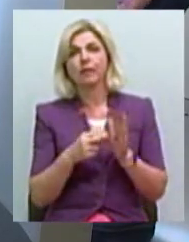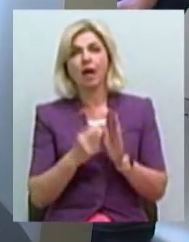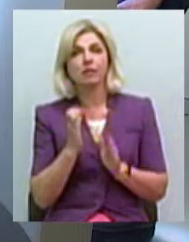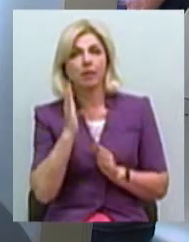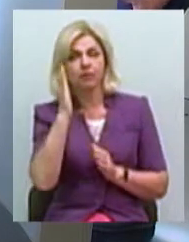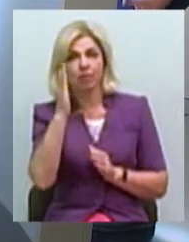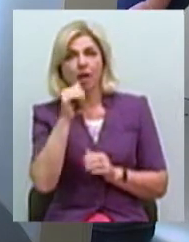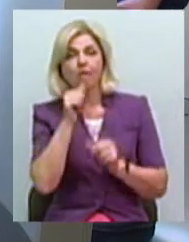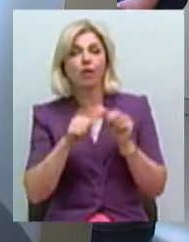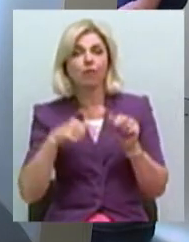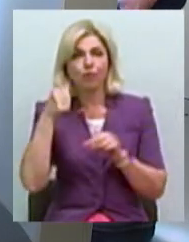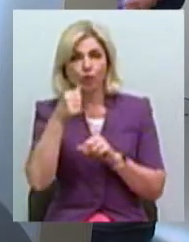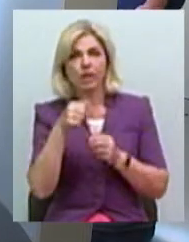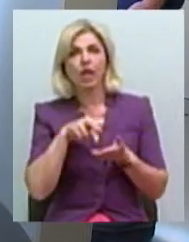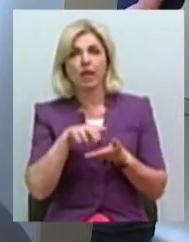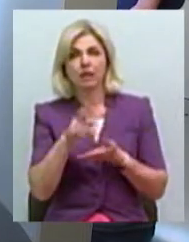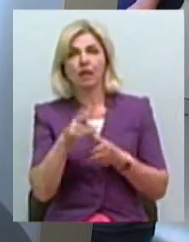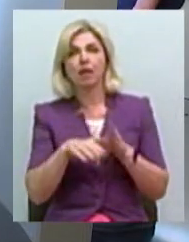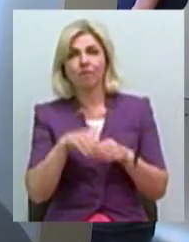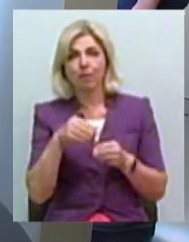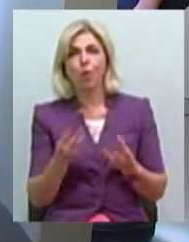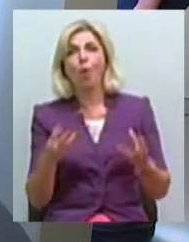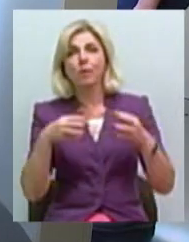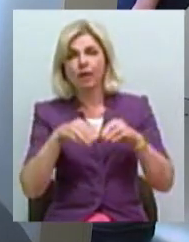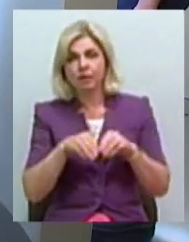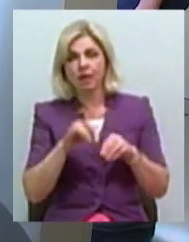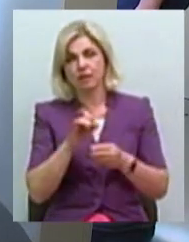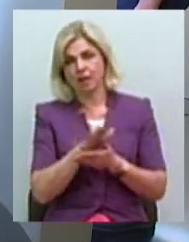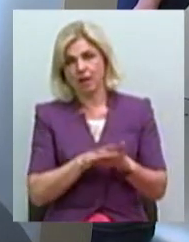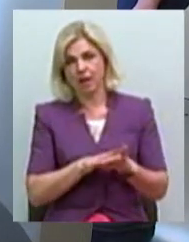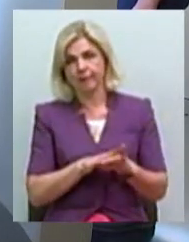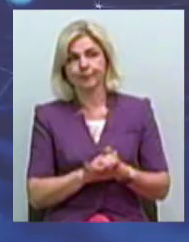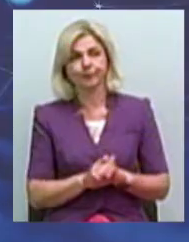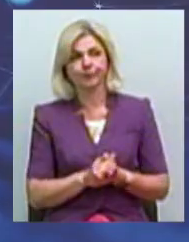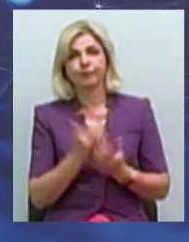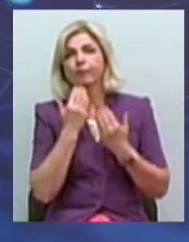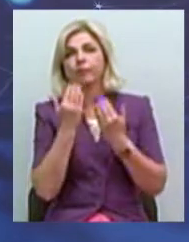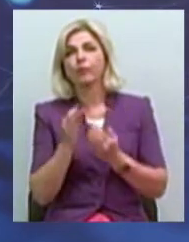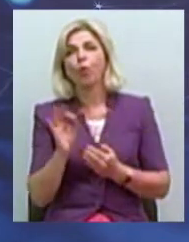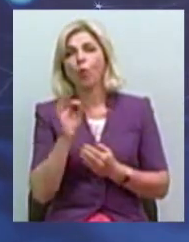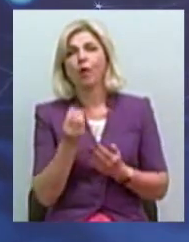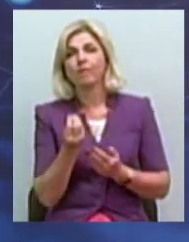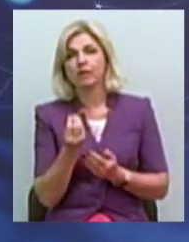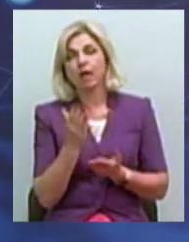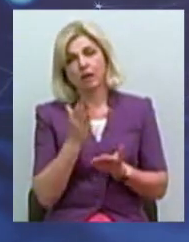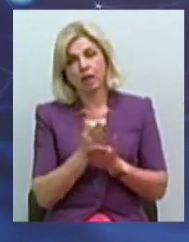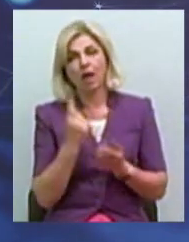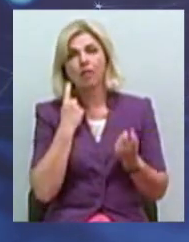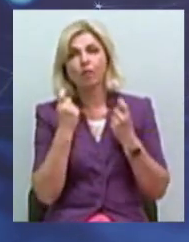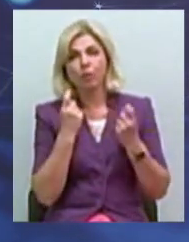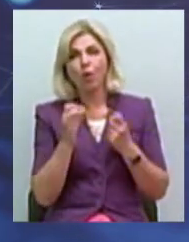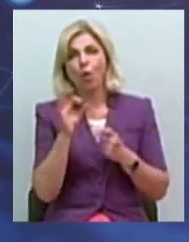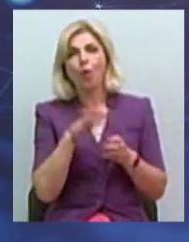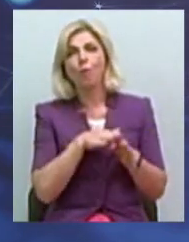піти на вибори, і об'єднатися і йти далі. До речі, щодо ресурсів. Чи є у вас інформація про наповненість бюджетів